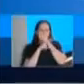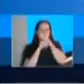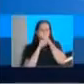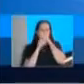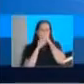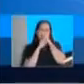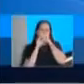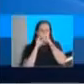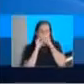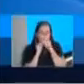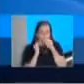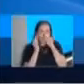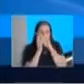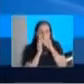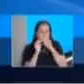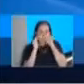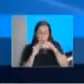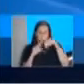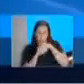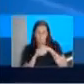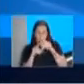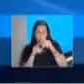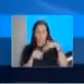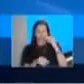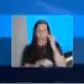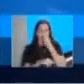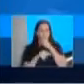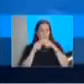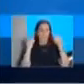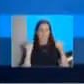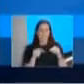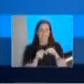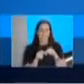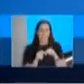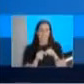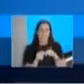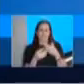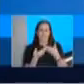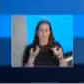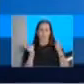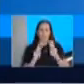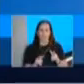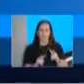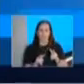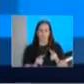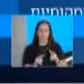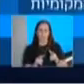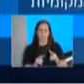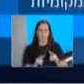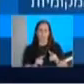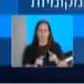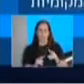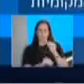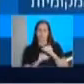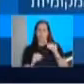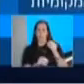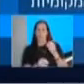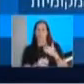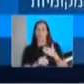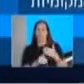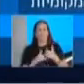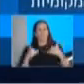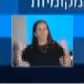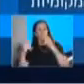פחות, הוא נמצא פחות במסגרת אחר הצהריים, ואין לו אפשרות לצורך פעילות שתוביל